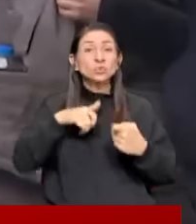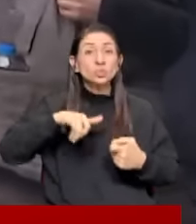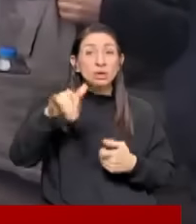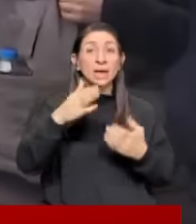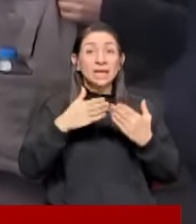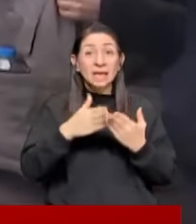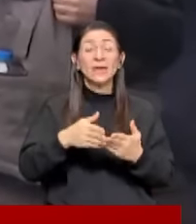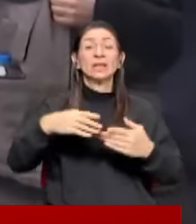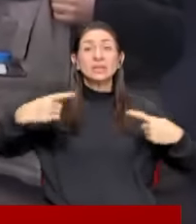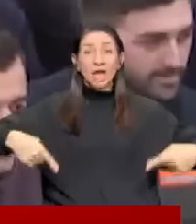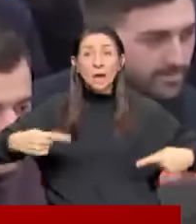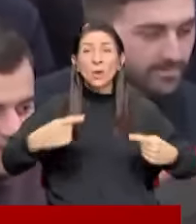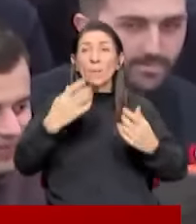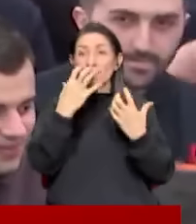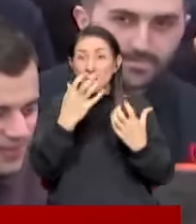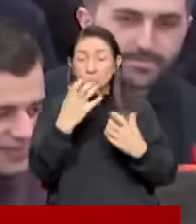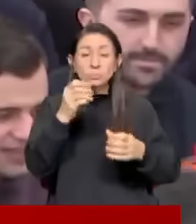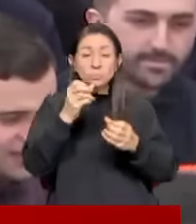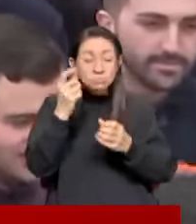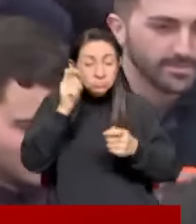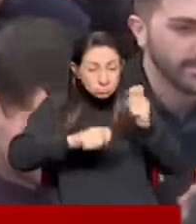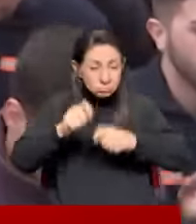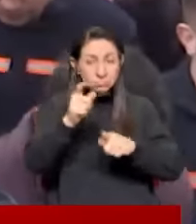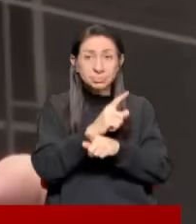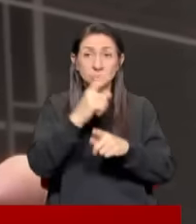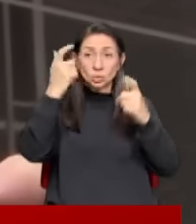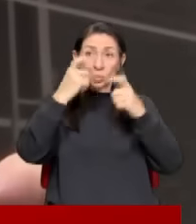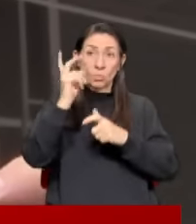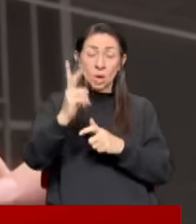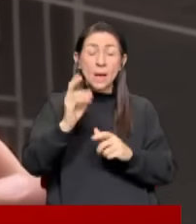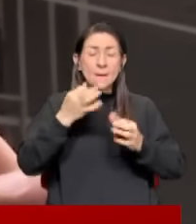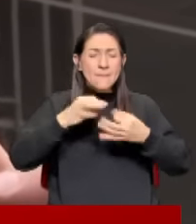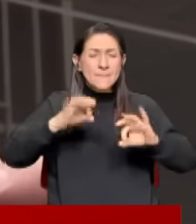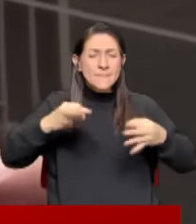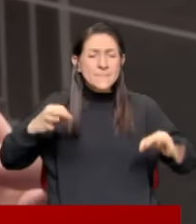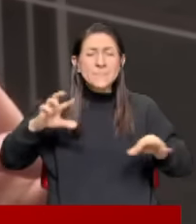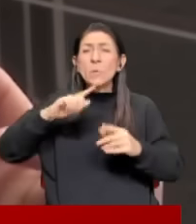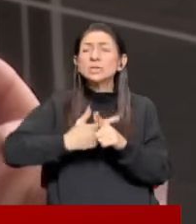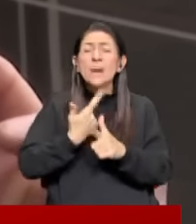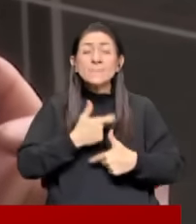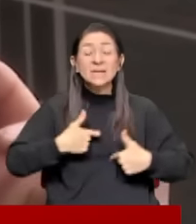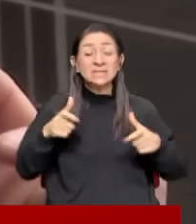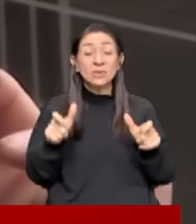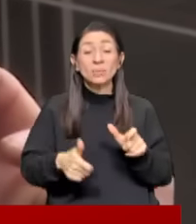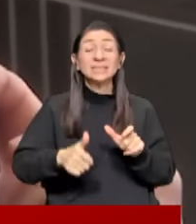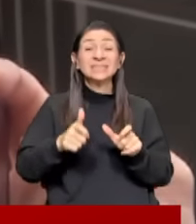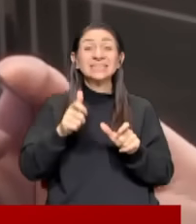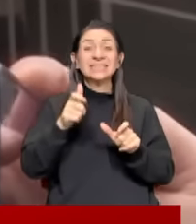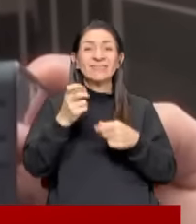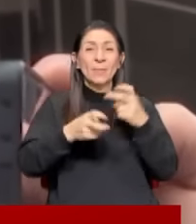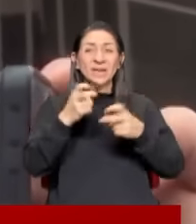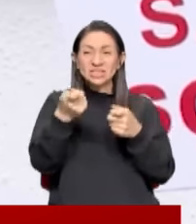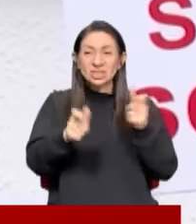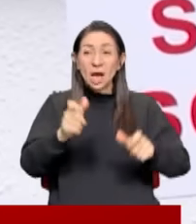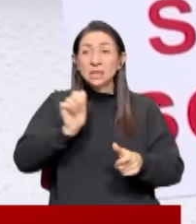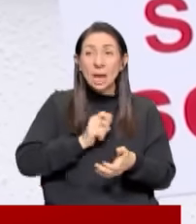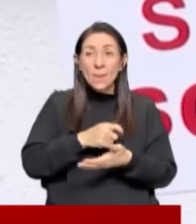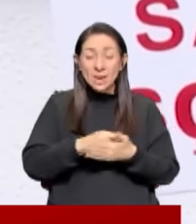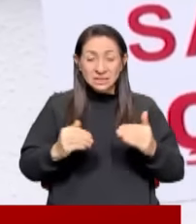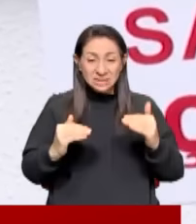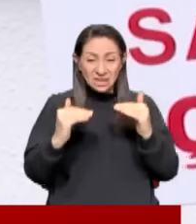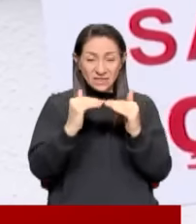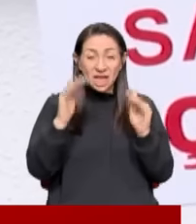gemilerin, tankların üretim ve bakımından sorumlu onlar. Türkiye'nin göz bebeği projelerde yer alan milli savunma sanayi işçileri asgari ücret